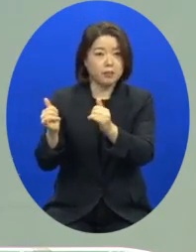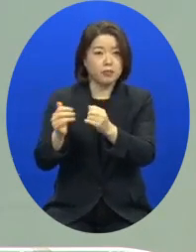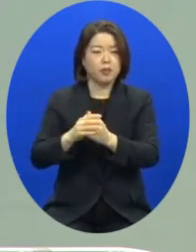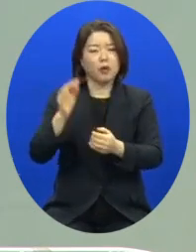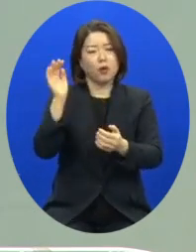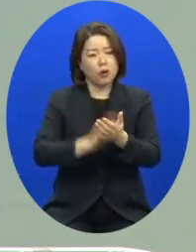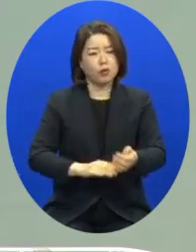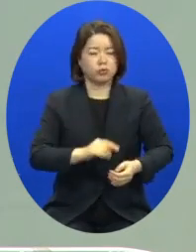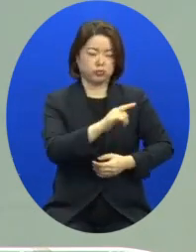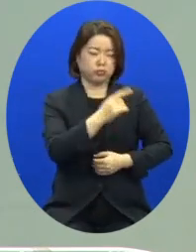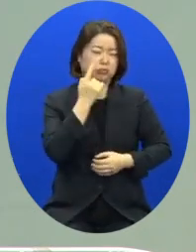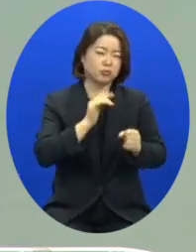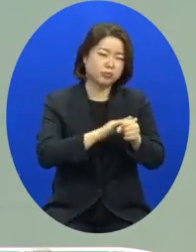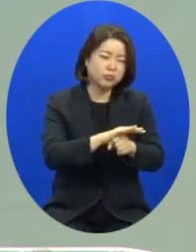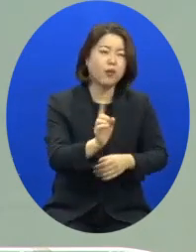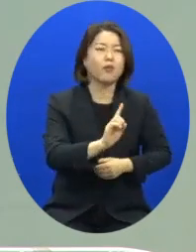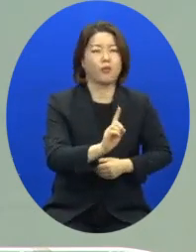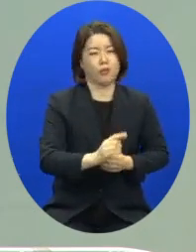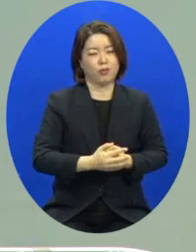아이고 불쌍해서 어떻게